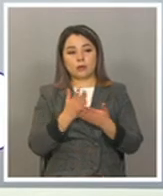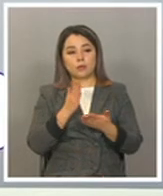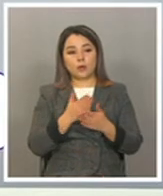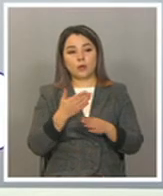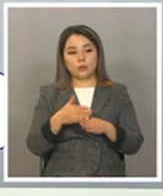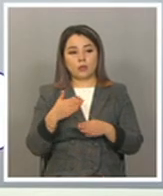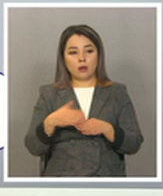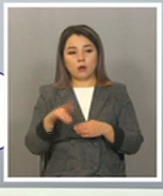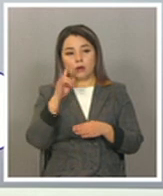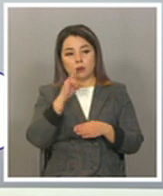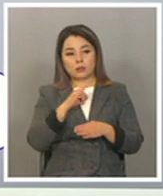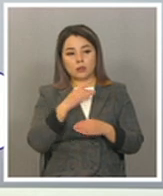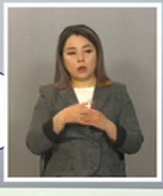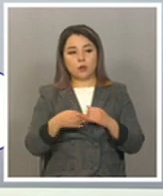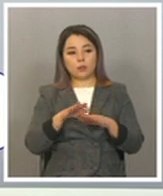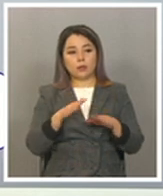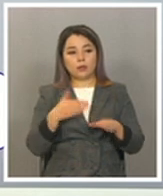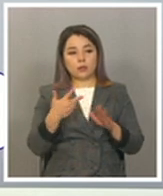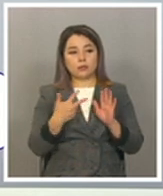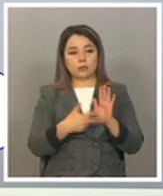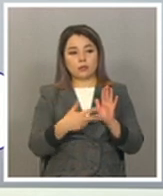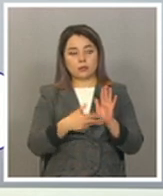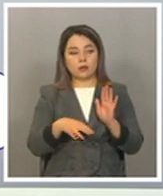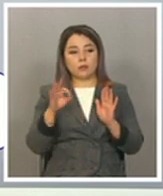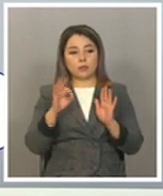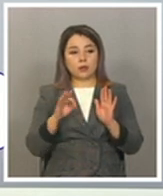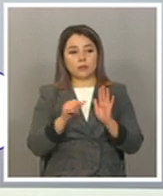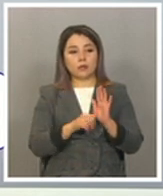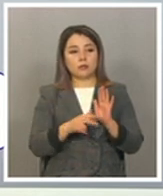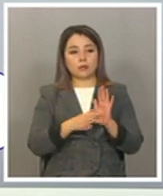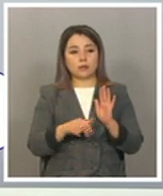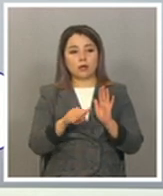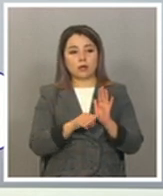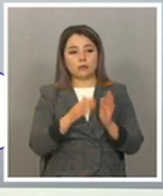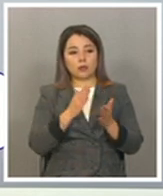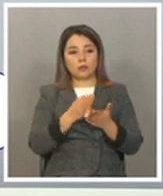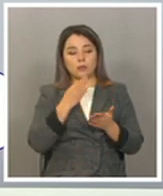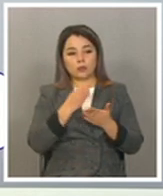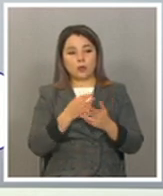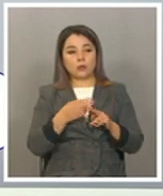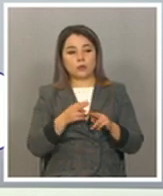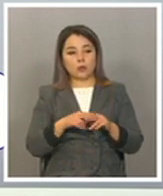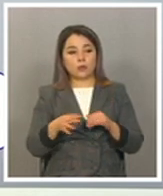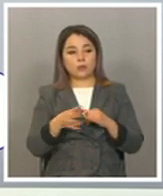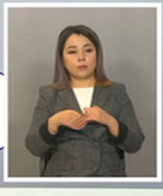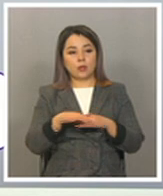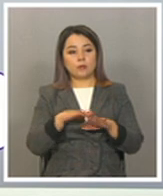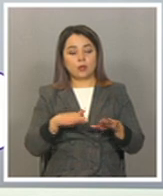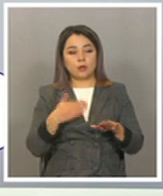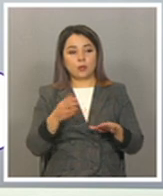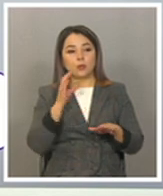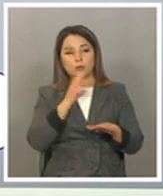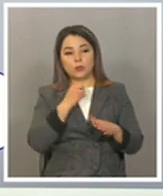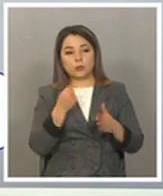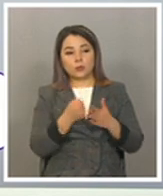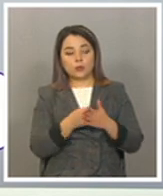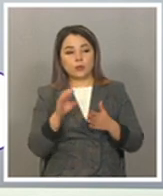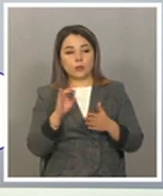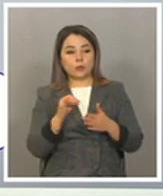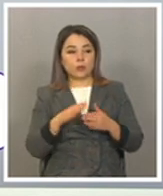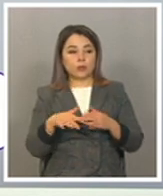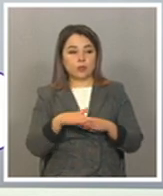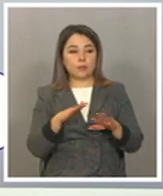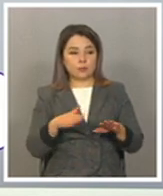аумағын 100% деп алсақ, оның 86% зоналық жазықты топырақтарды құрайды. Яғни солтүстіктен оңтүстікке қарай